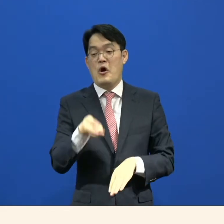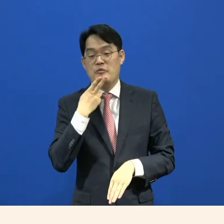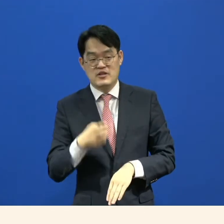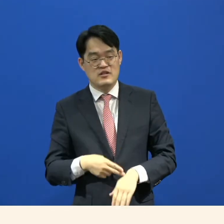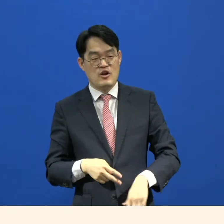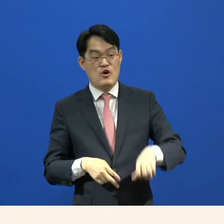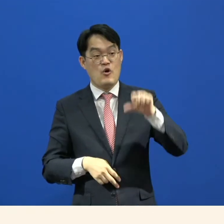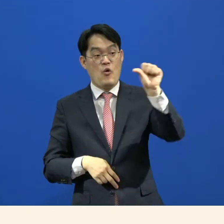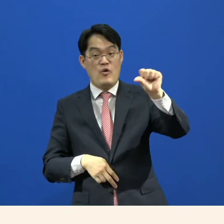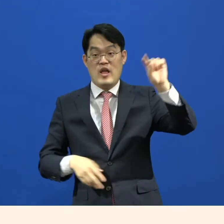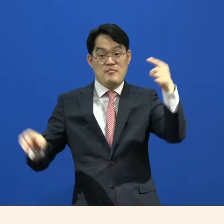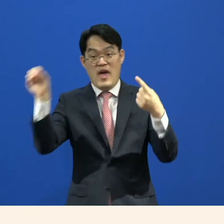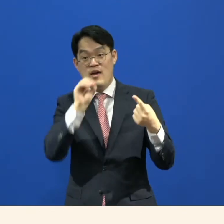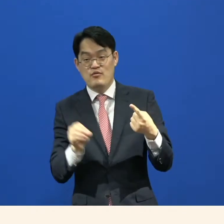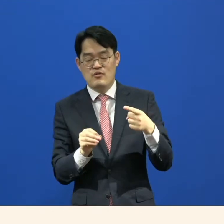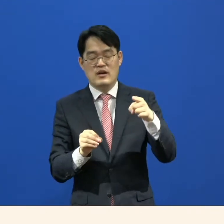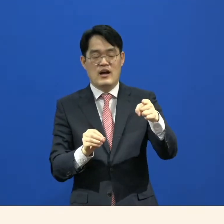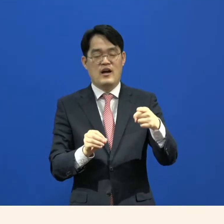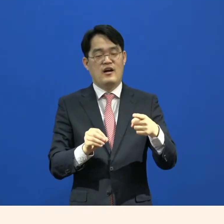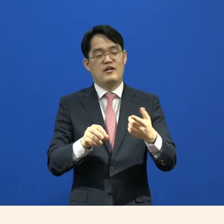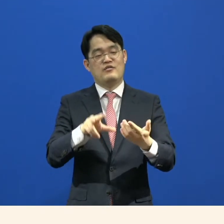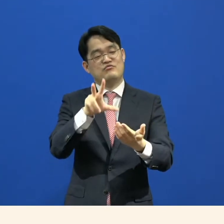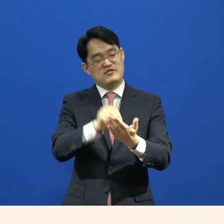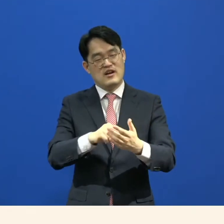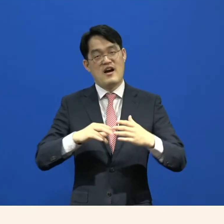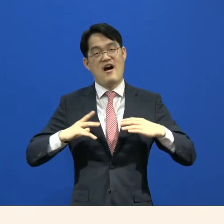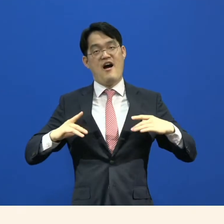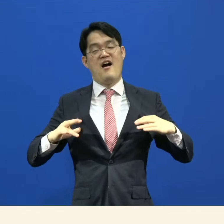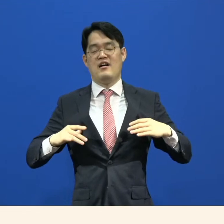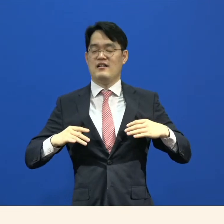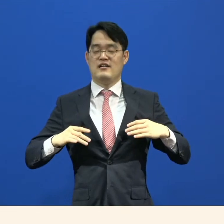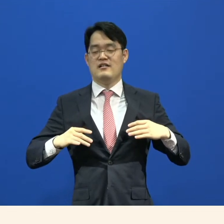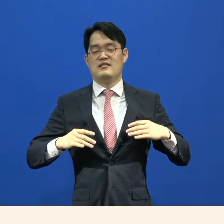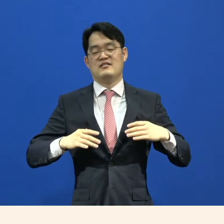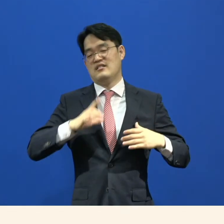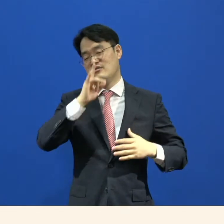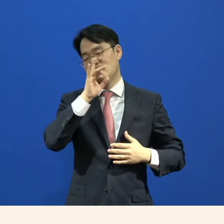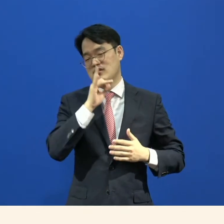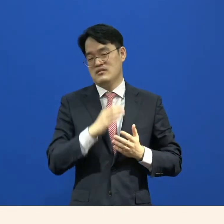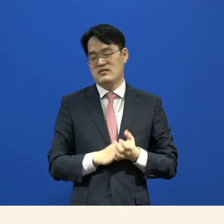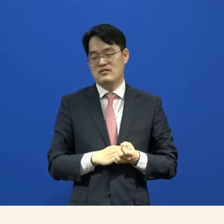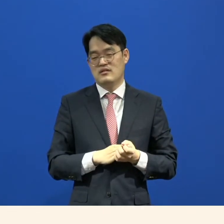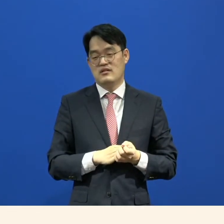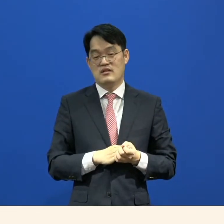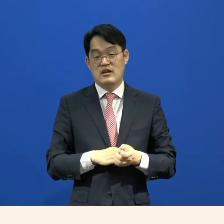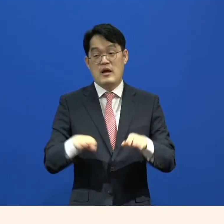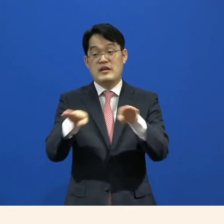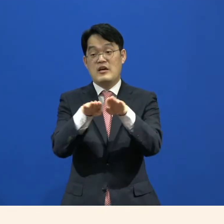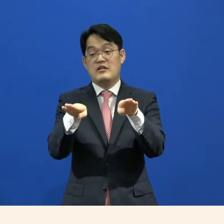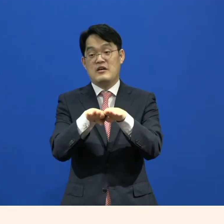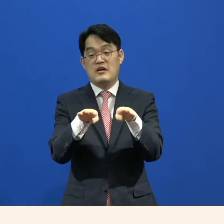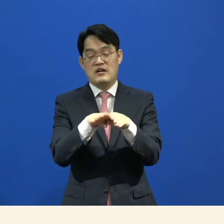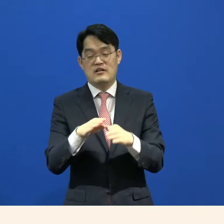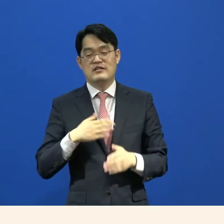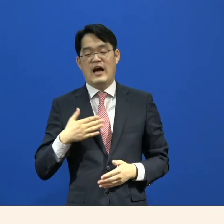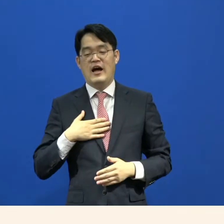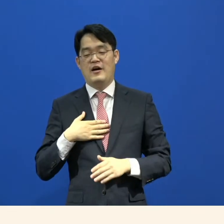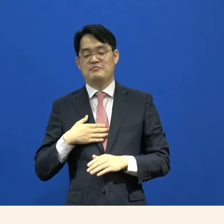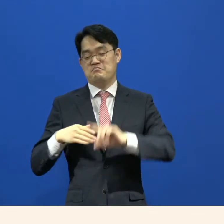그 개근으로 이제 빠진 사람들에게 자주 빠지네요, 요즘 딱 이러는 거예요.